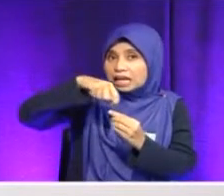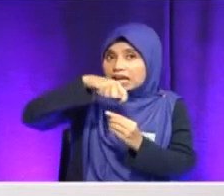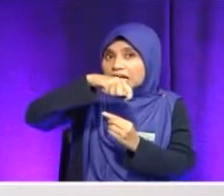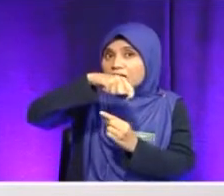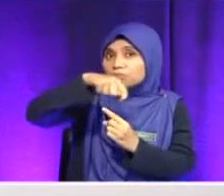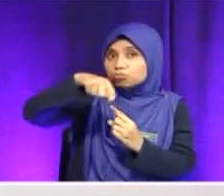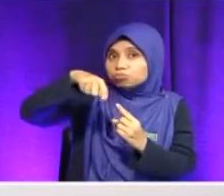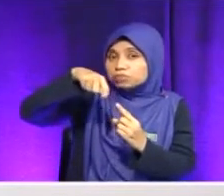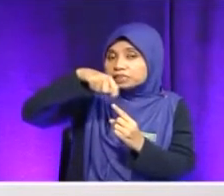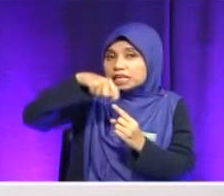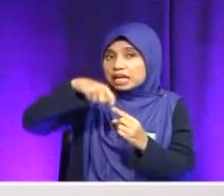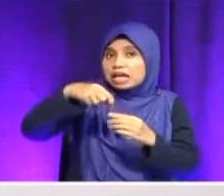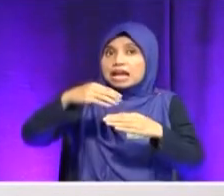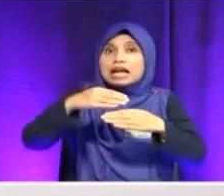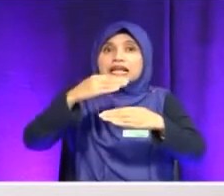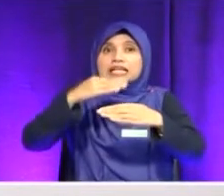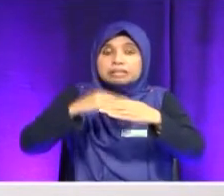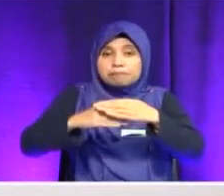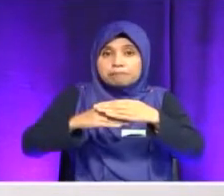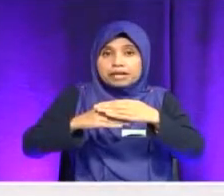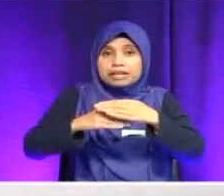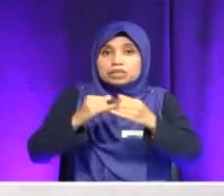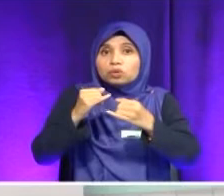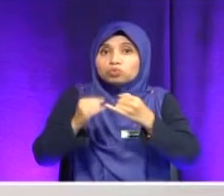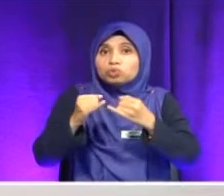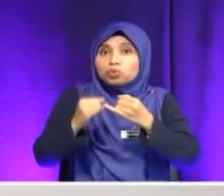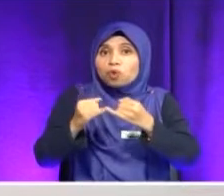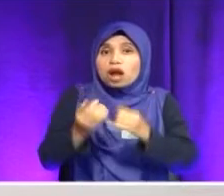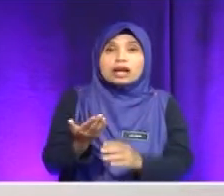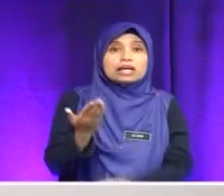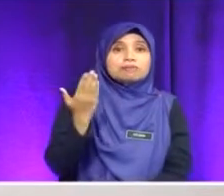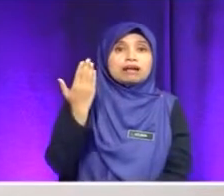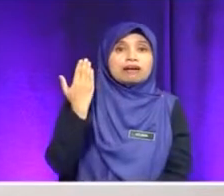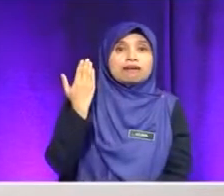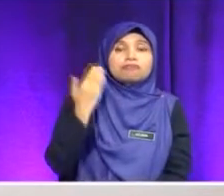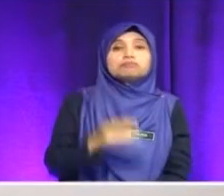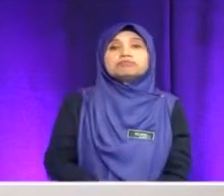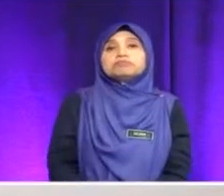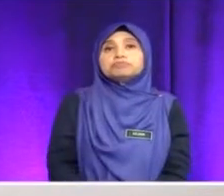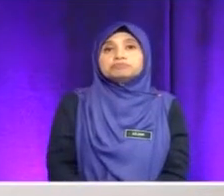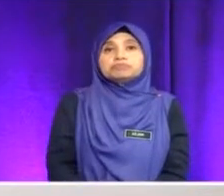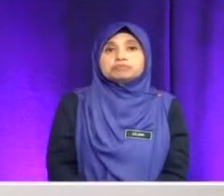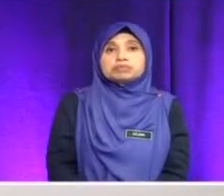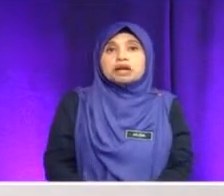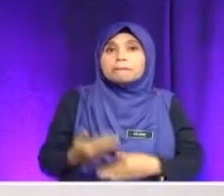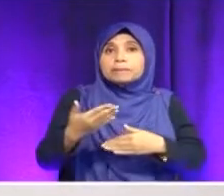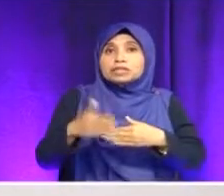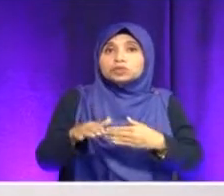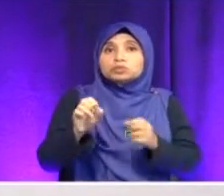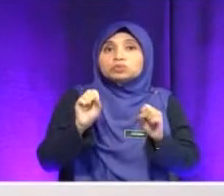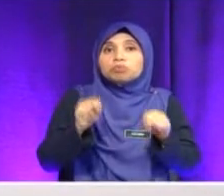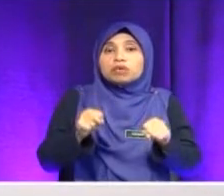Halo singkan kalipat hujan ke belakang Oh sentuh Oke sih Oke kemudian kita boleh